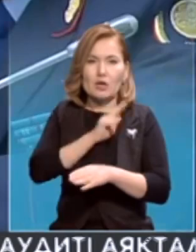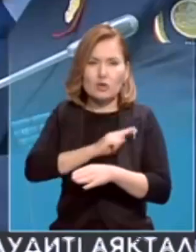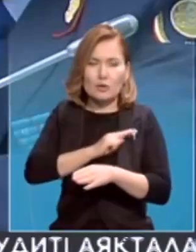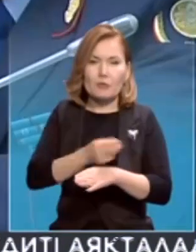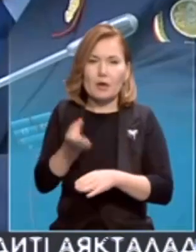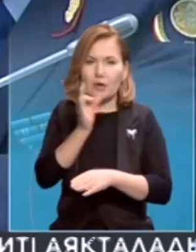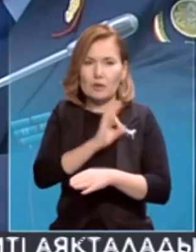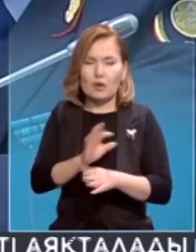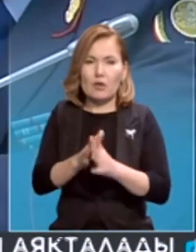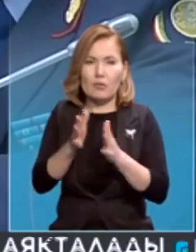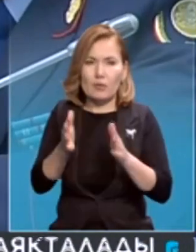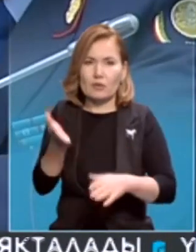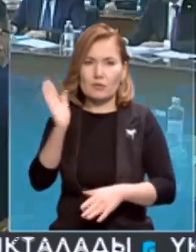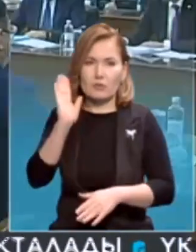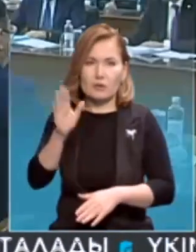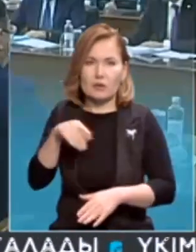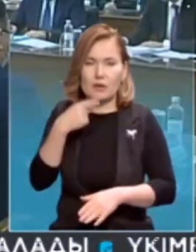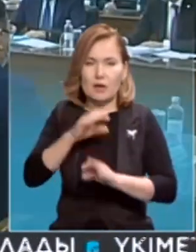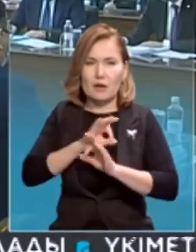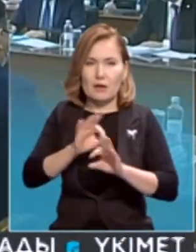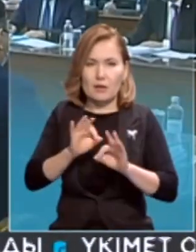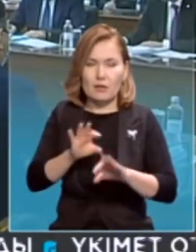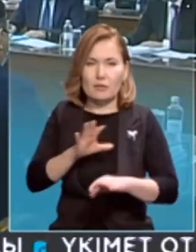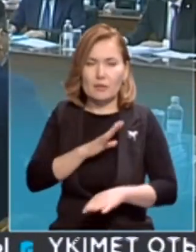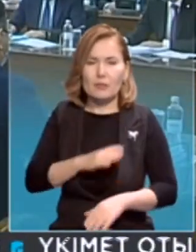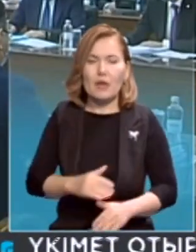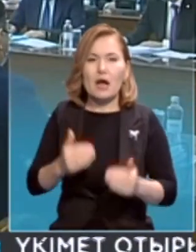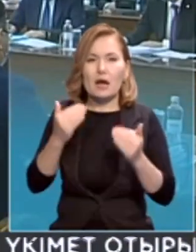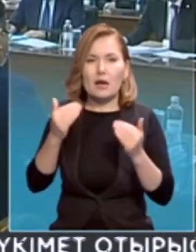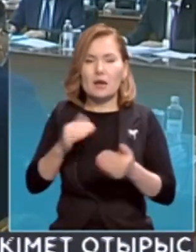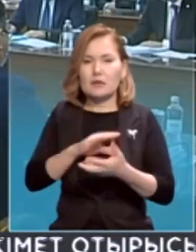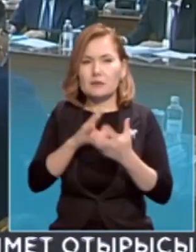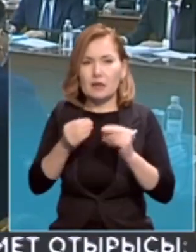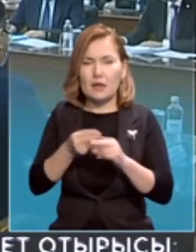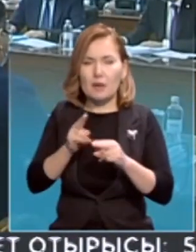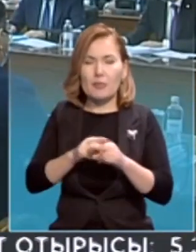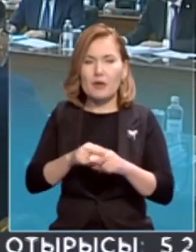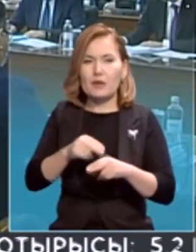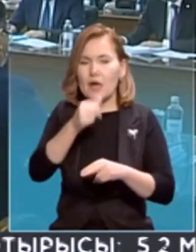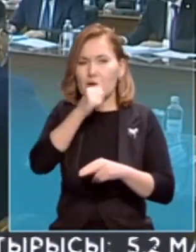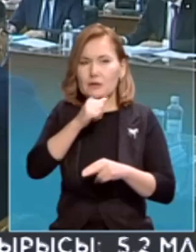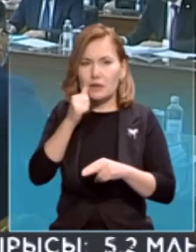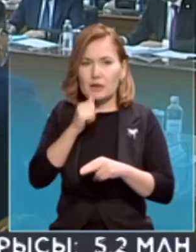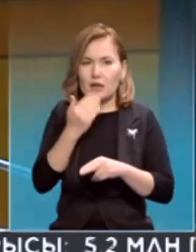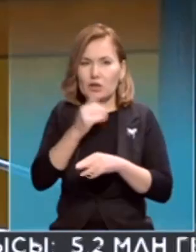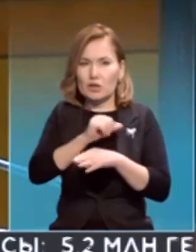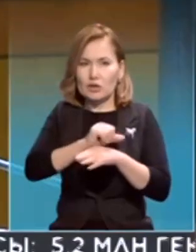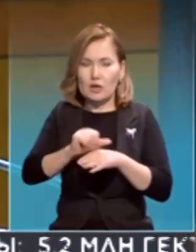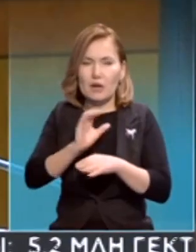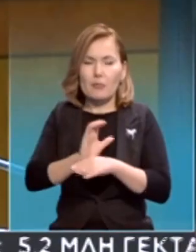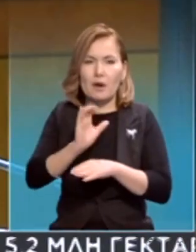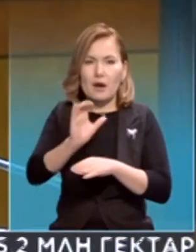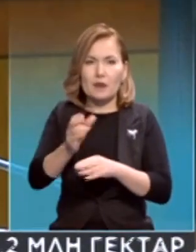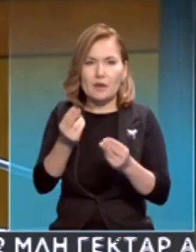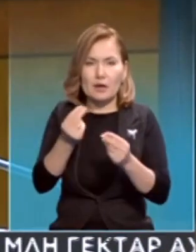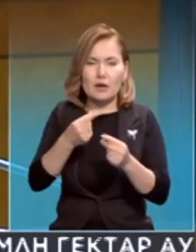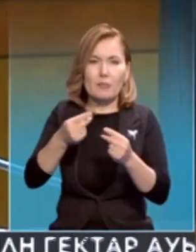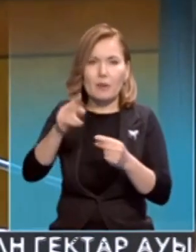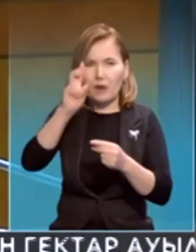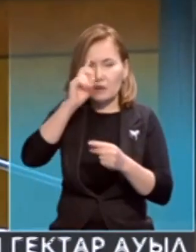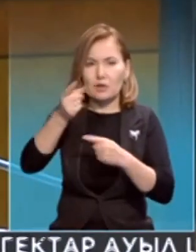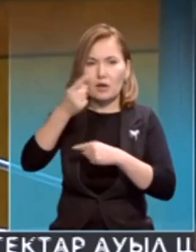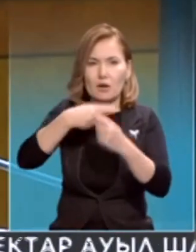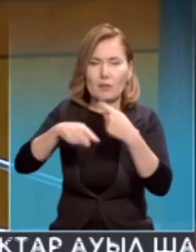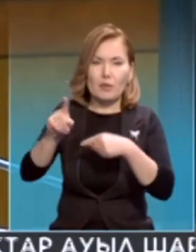тиімділігі артады деп сенім білдірді. Қазір жекеменшікке заңсыз өтіп кеткен активтерді қайтаруға